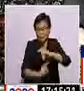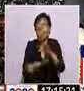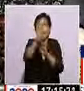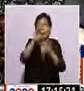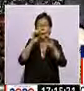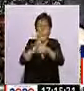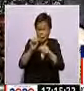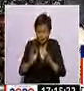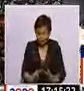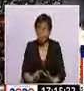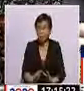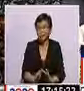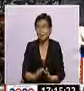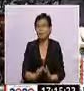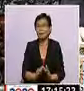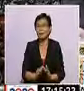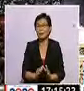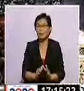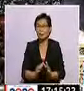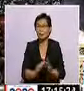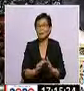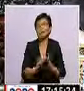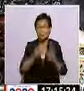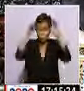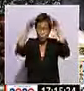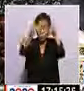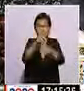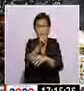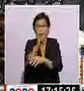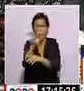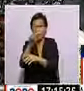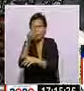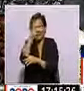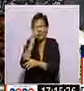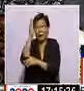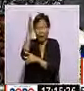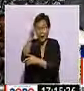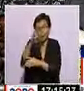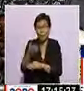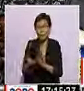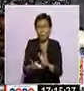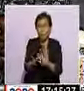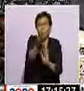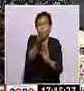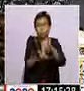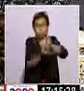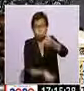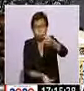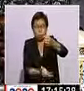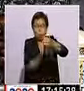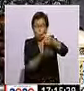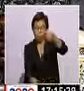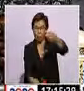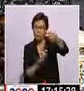insan adalah dengan mengarus perdana TVET. Justru kerajaan akan meningkatkan peruntukan